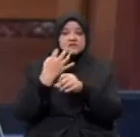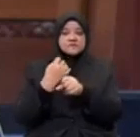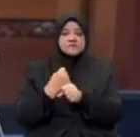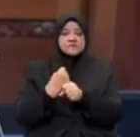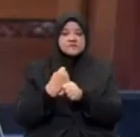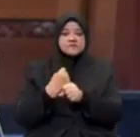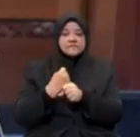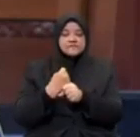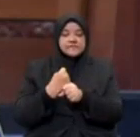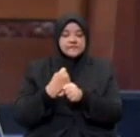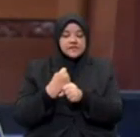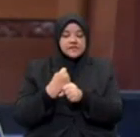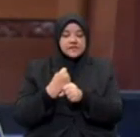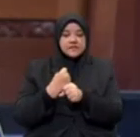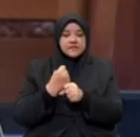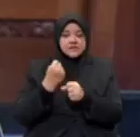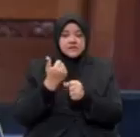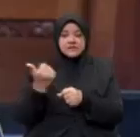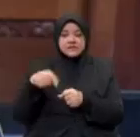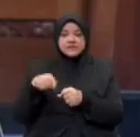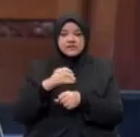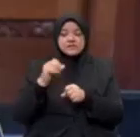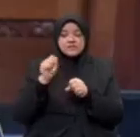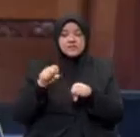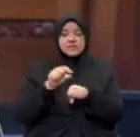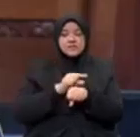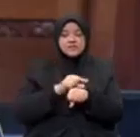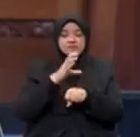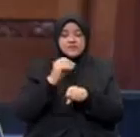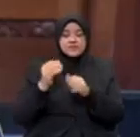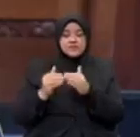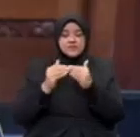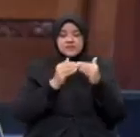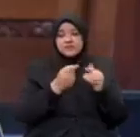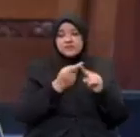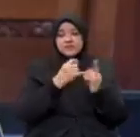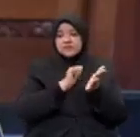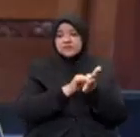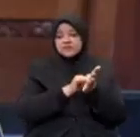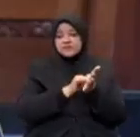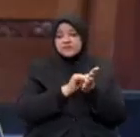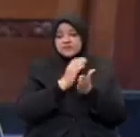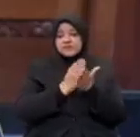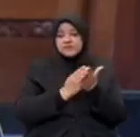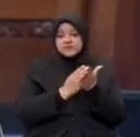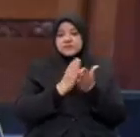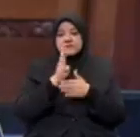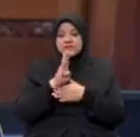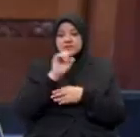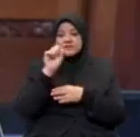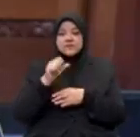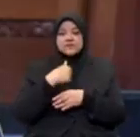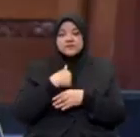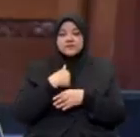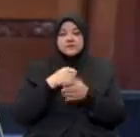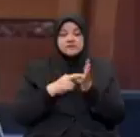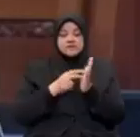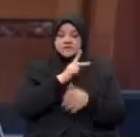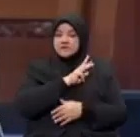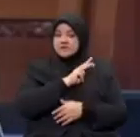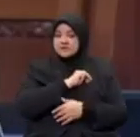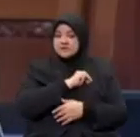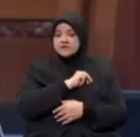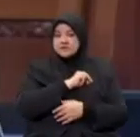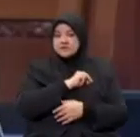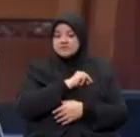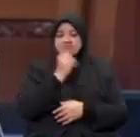mendapatkan perisian ini dan menggunakannya? Dan lanjutan pada situ, bahagian B soalan saya, adakah